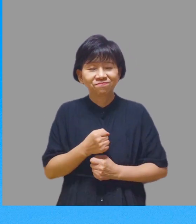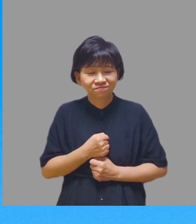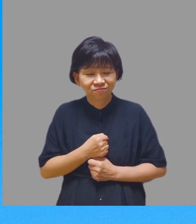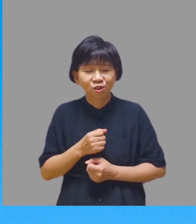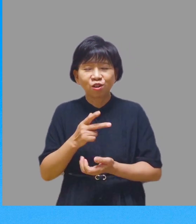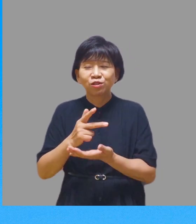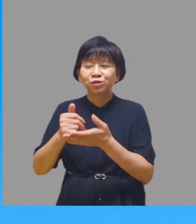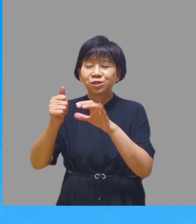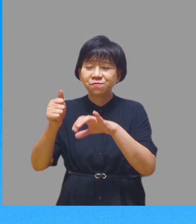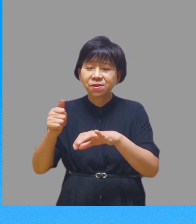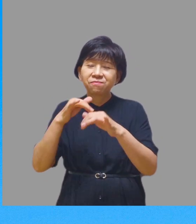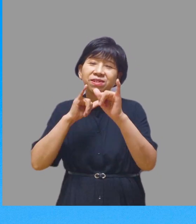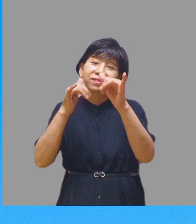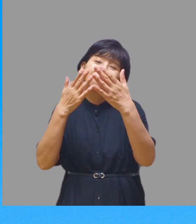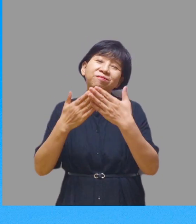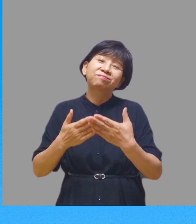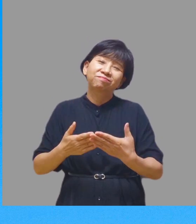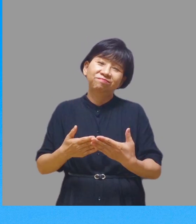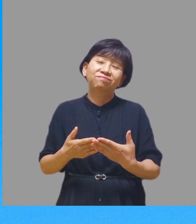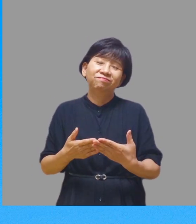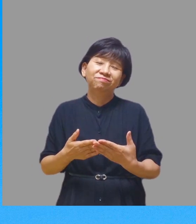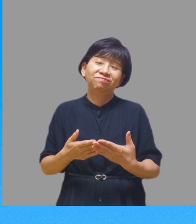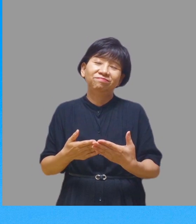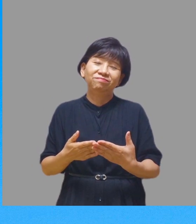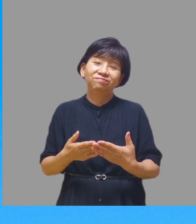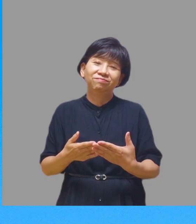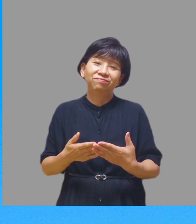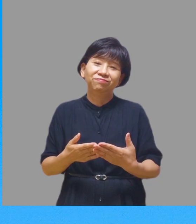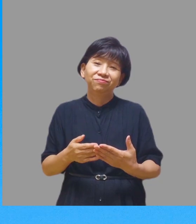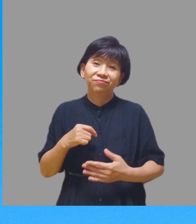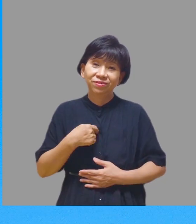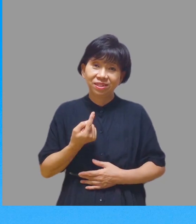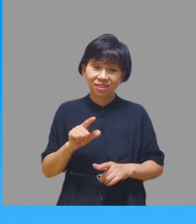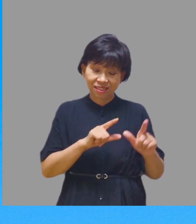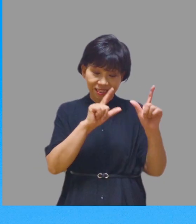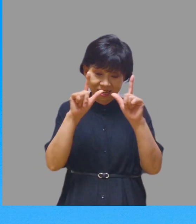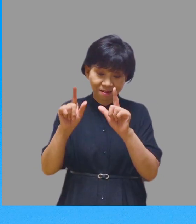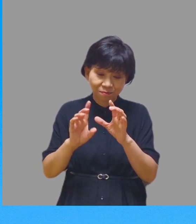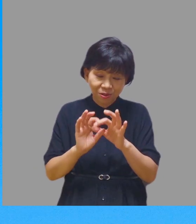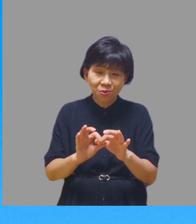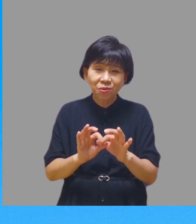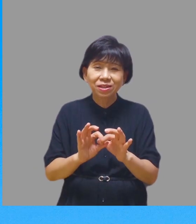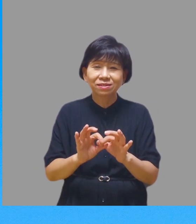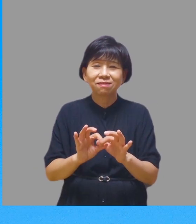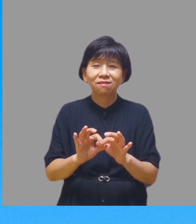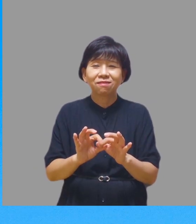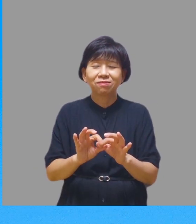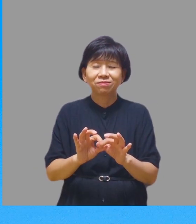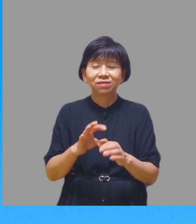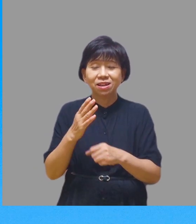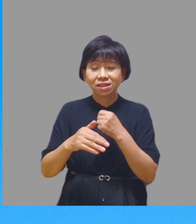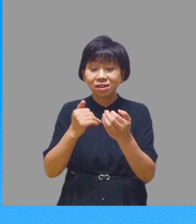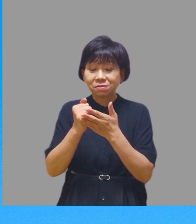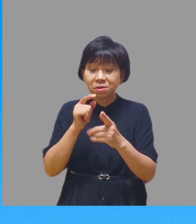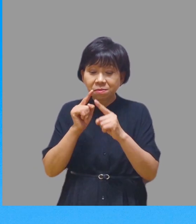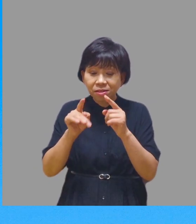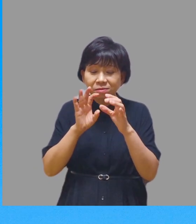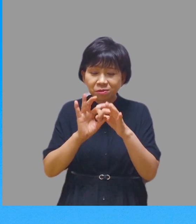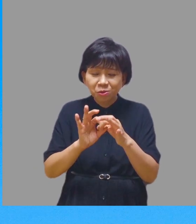앞에서 상급을 받는다는 사실을 바울은 자신의 생애로 우리에게 이 하나님의 말씀을